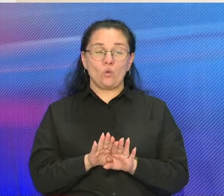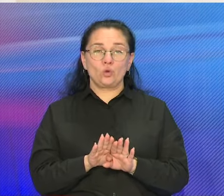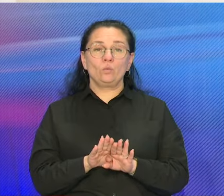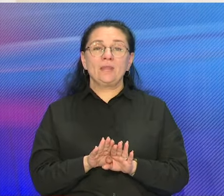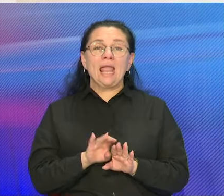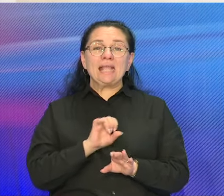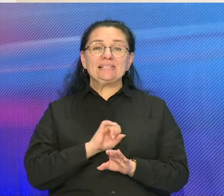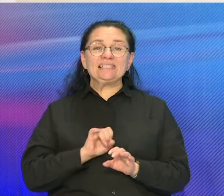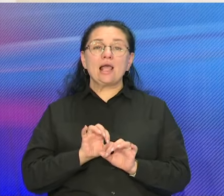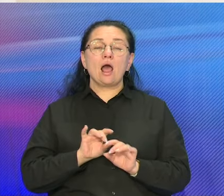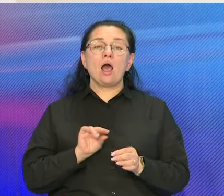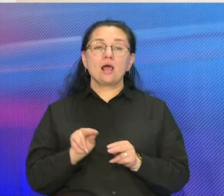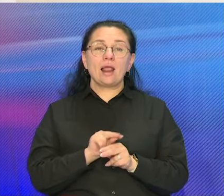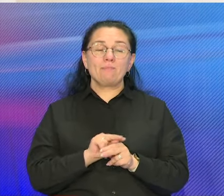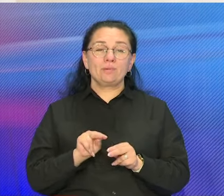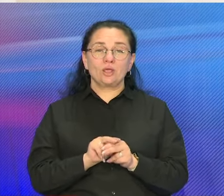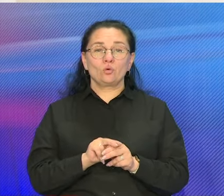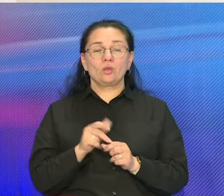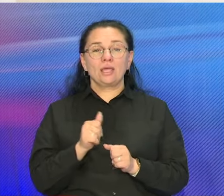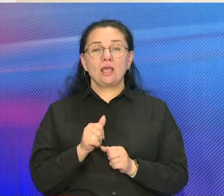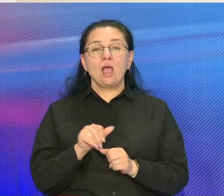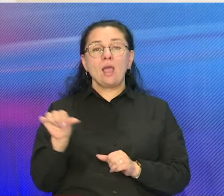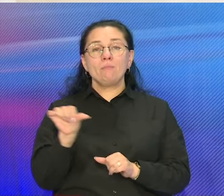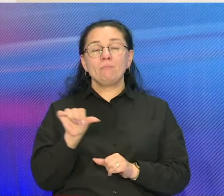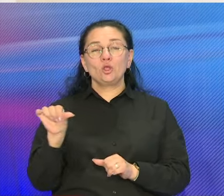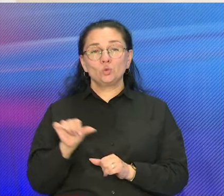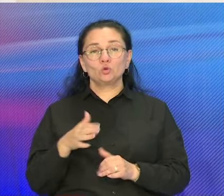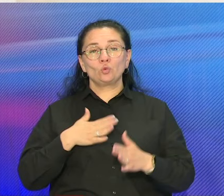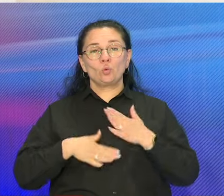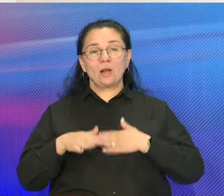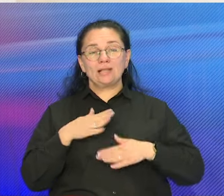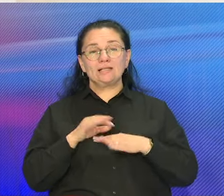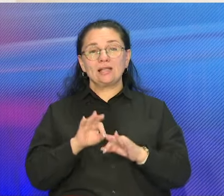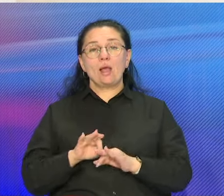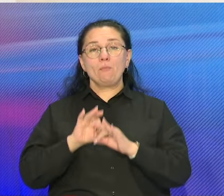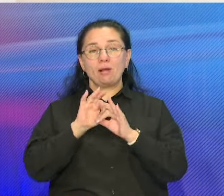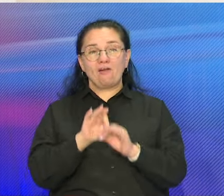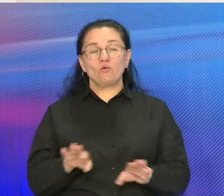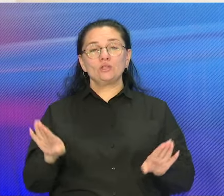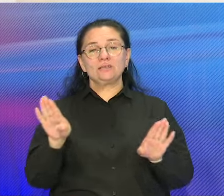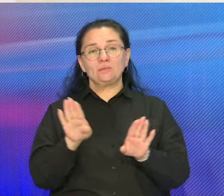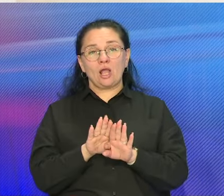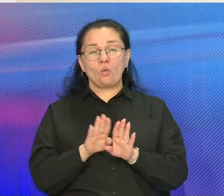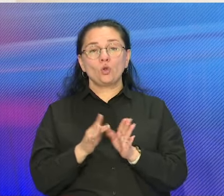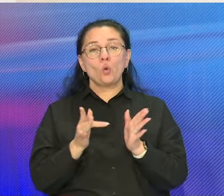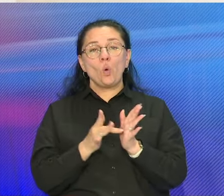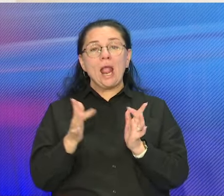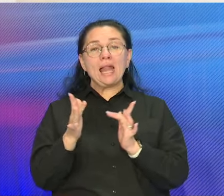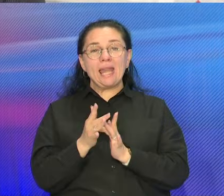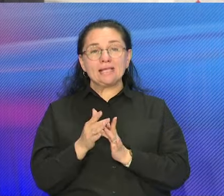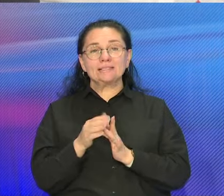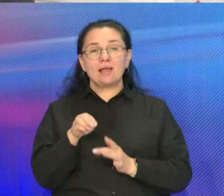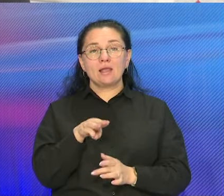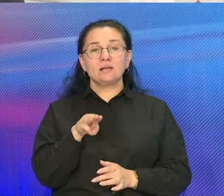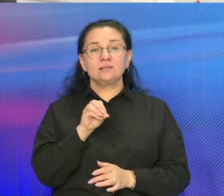внести нотки радости в жизни этих семей Мы проводим такую лесотерапию, как мы называем